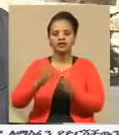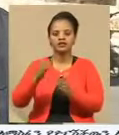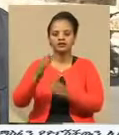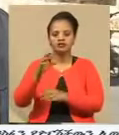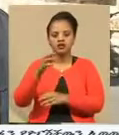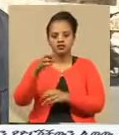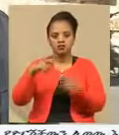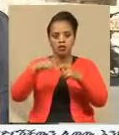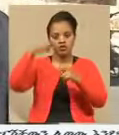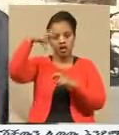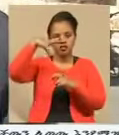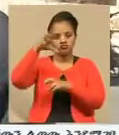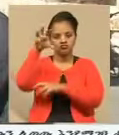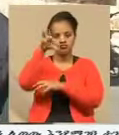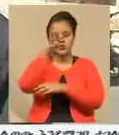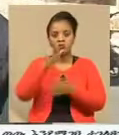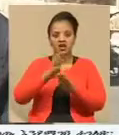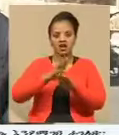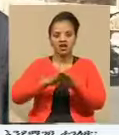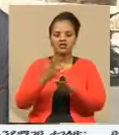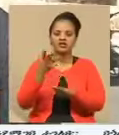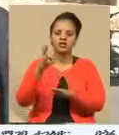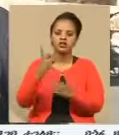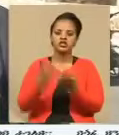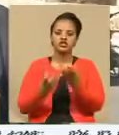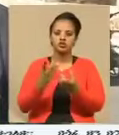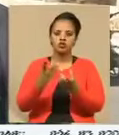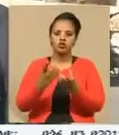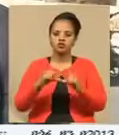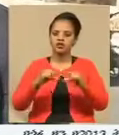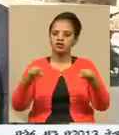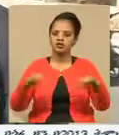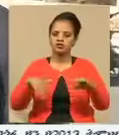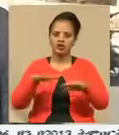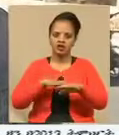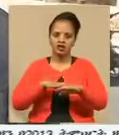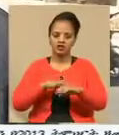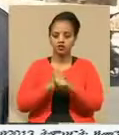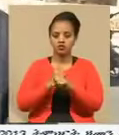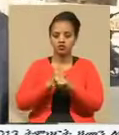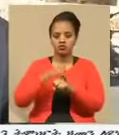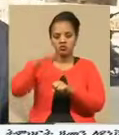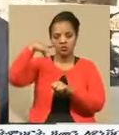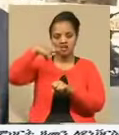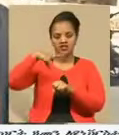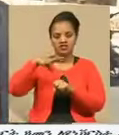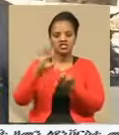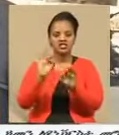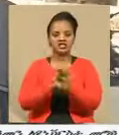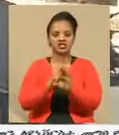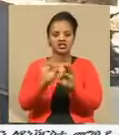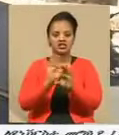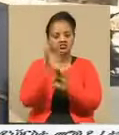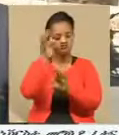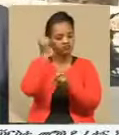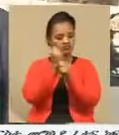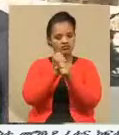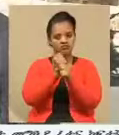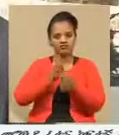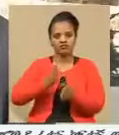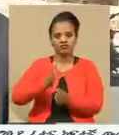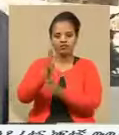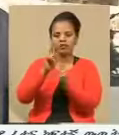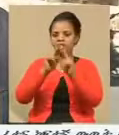እጅግ በሚደንቅ መንገድ ከ17 ኪሎ ሜትር በላይ የሰሩ የመንገድ መብራቶች በተለይ በዚህ በኢንዱስትሪ ፓርኩ መስመር ላይ ያሉት እጅግ